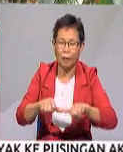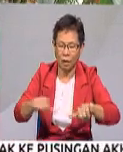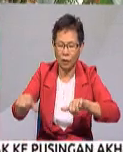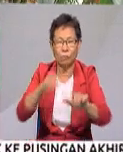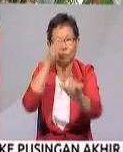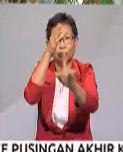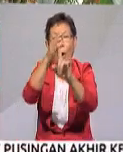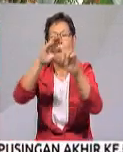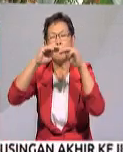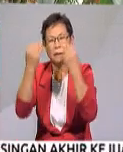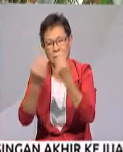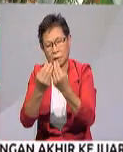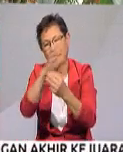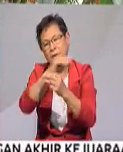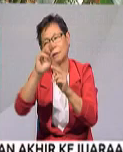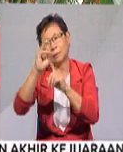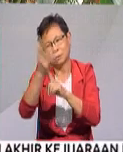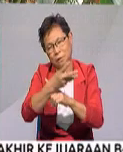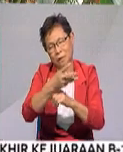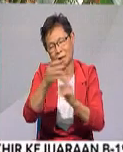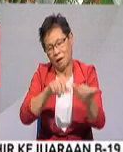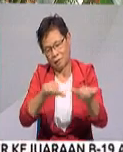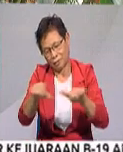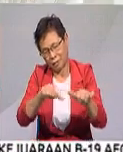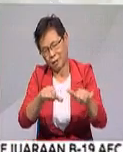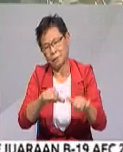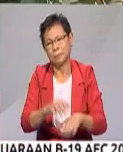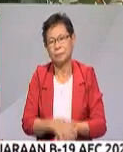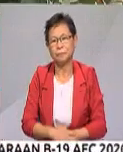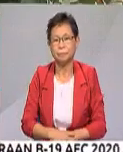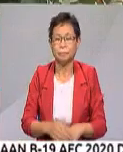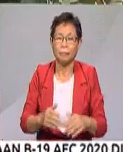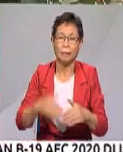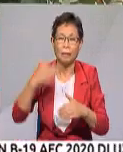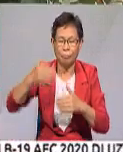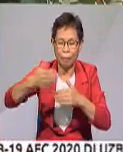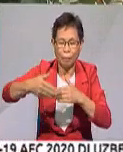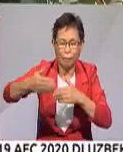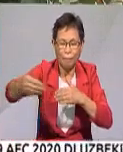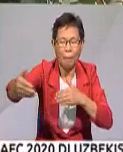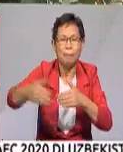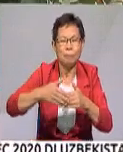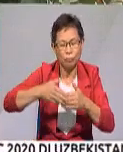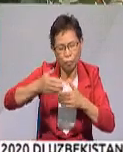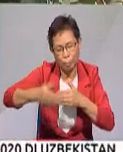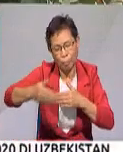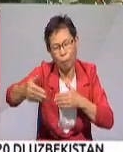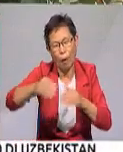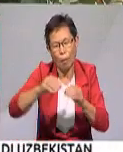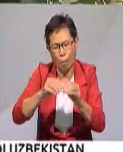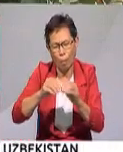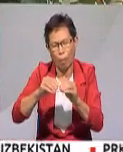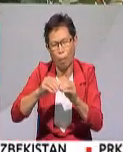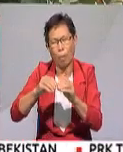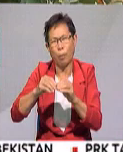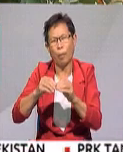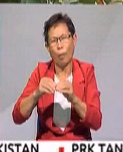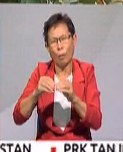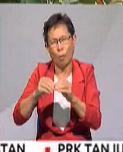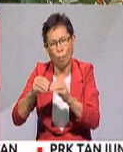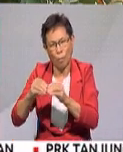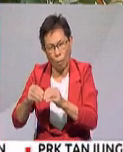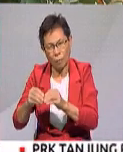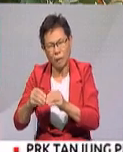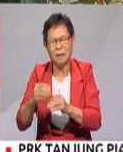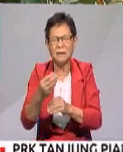kemasyarakatan, kebajikan. Nah, tak lain daripada itu. Makin lama mungkin meningkat. Ha, cuma yang saya kata segelintir ni